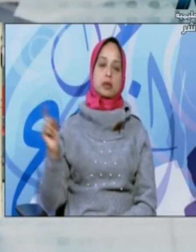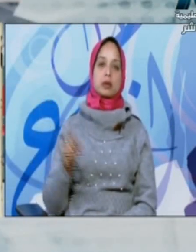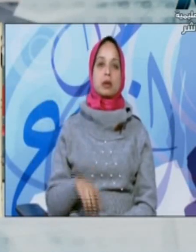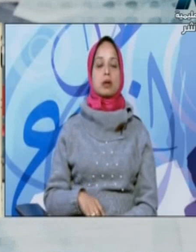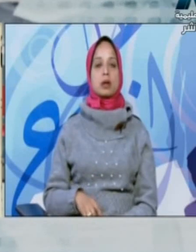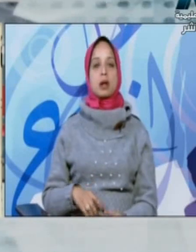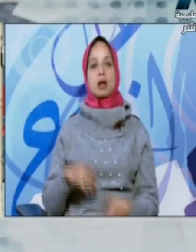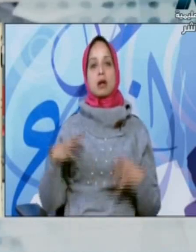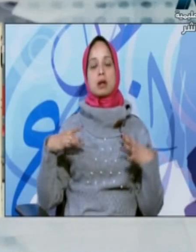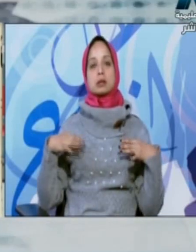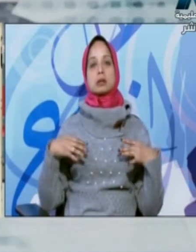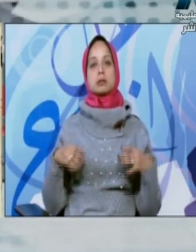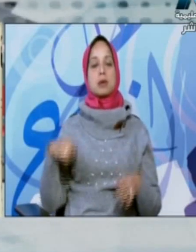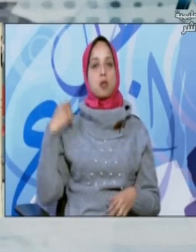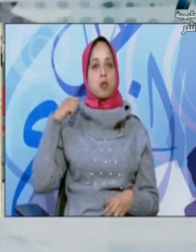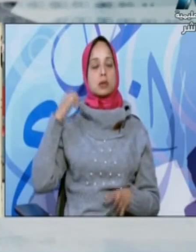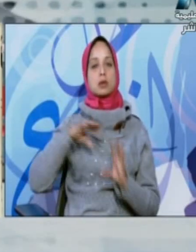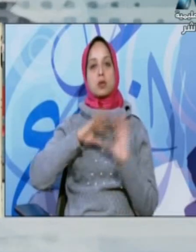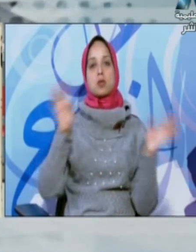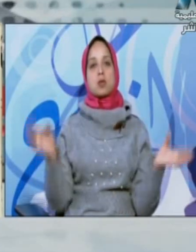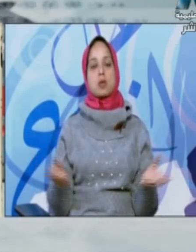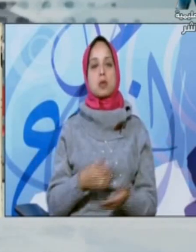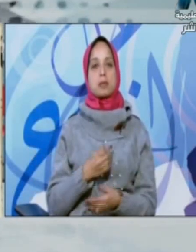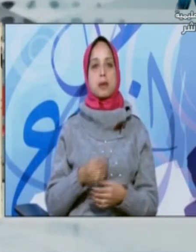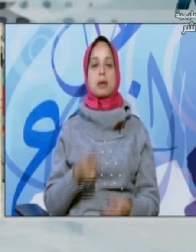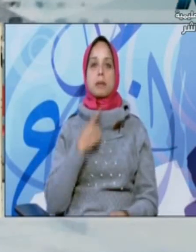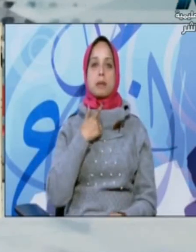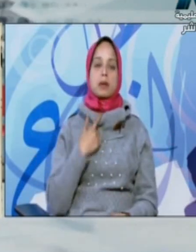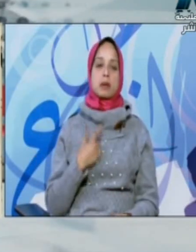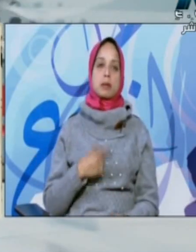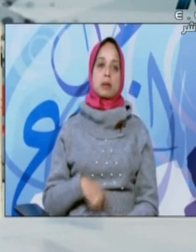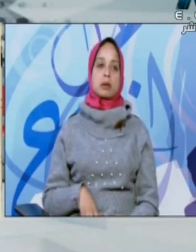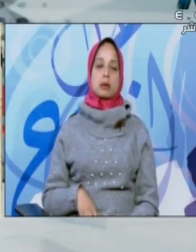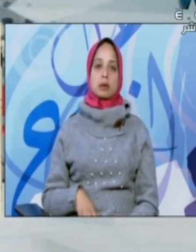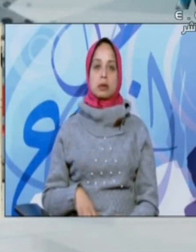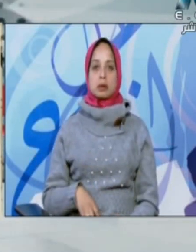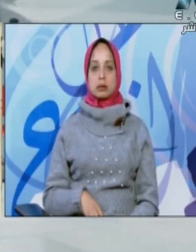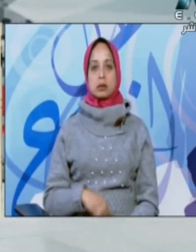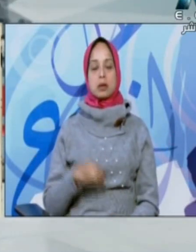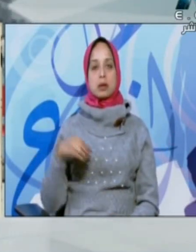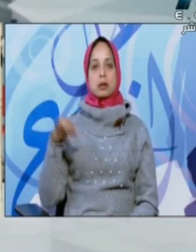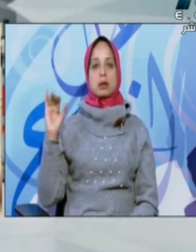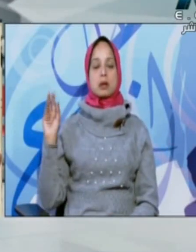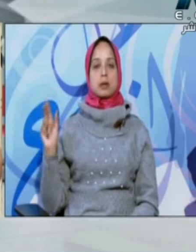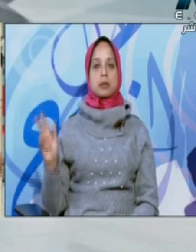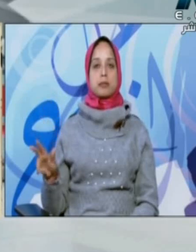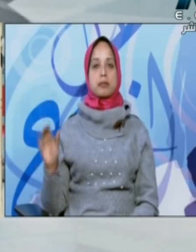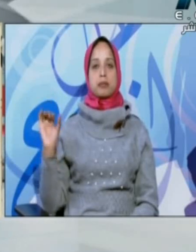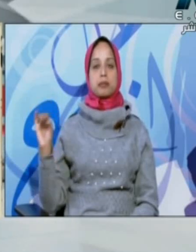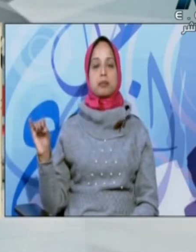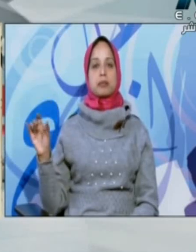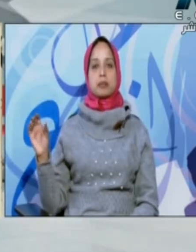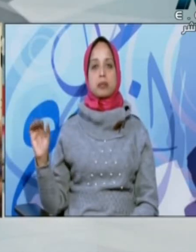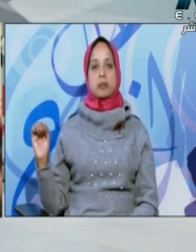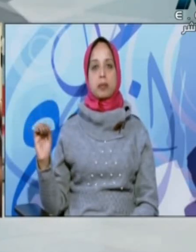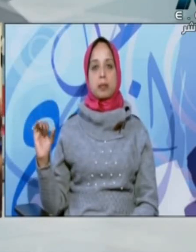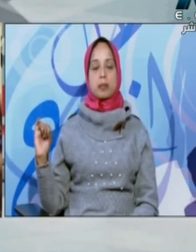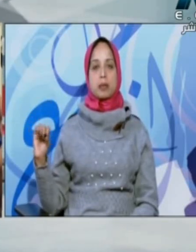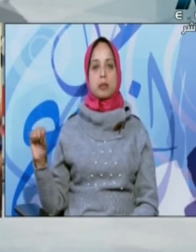ايه؟ محورية، يعني ناحية المانيا وايطاليا على عكس انجلترا. طب لما قامت الحرب